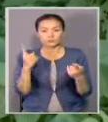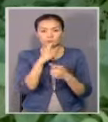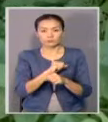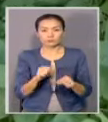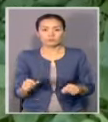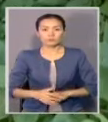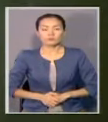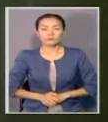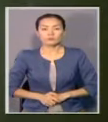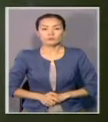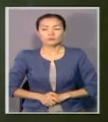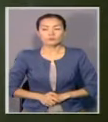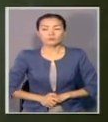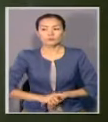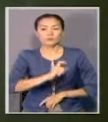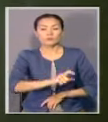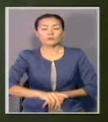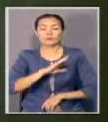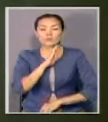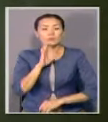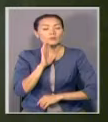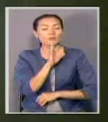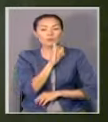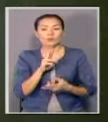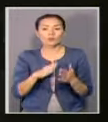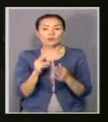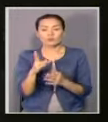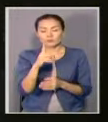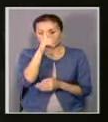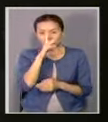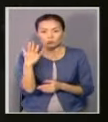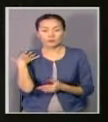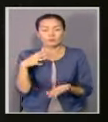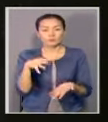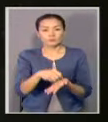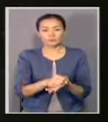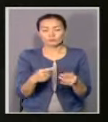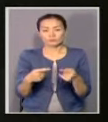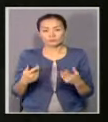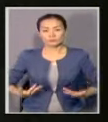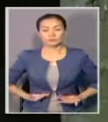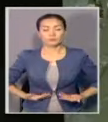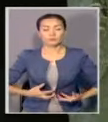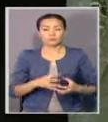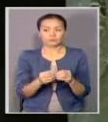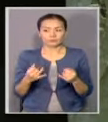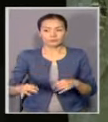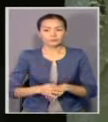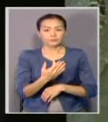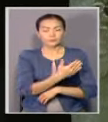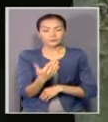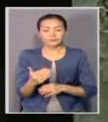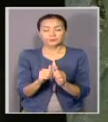жариялануға жатпайды. Жәбірленуші әйел мен анасы бұл пәтерді бір ай бұрын жалға алыпты. Ресми мәліметтерге сүйенсек, ерлі